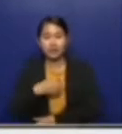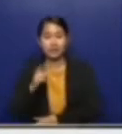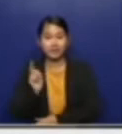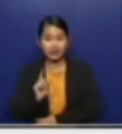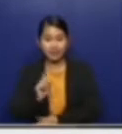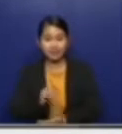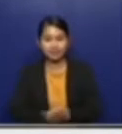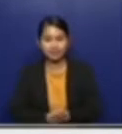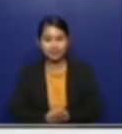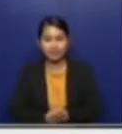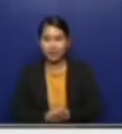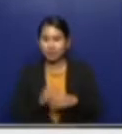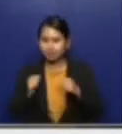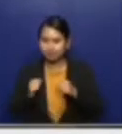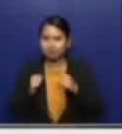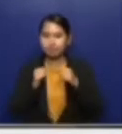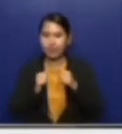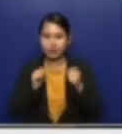จะลงไปหา